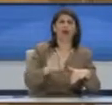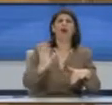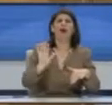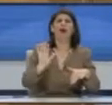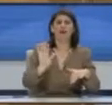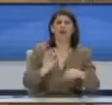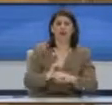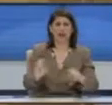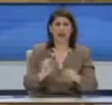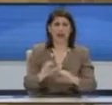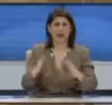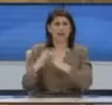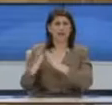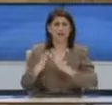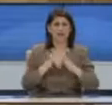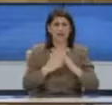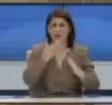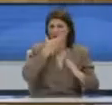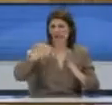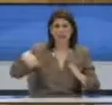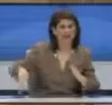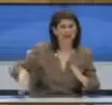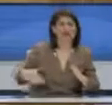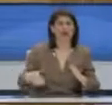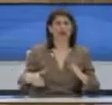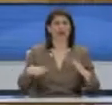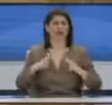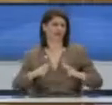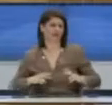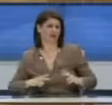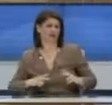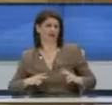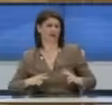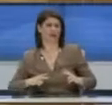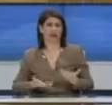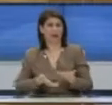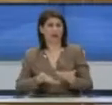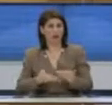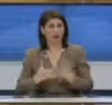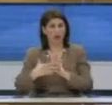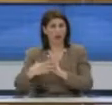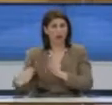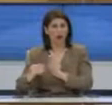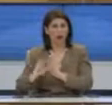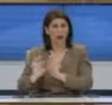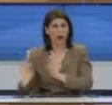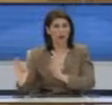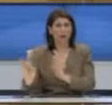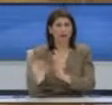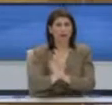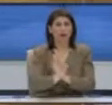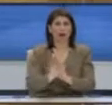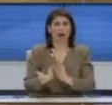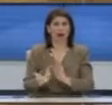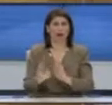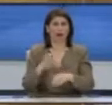χωρίς να ενημερώνουν σε σπίτια, να βγάζουν τις μάσκες και να χαλαρώνουν, διευκολύνοντας έτσι την μετάδοση του ιού